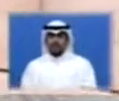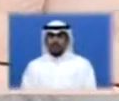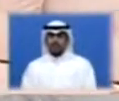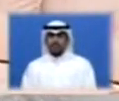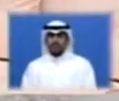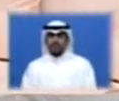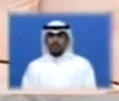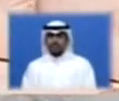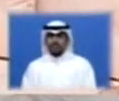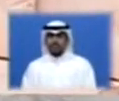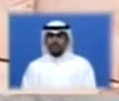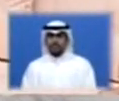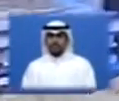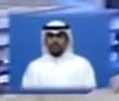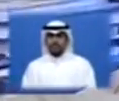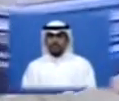مبارك الصباح.